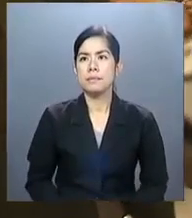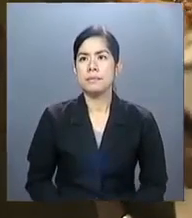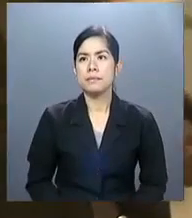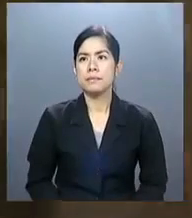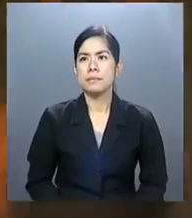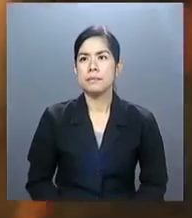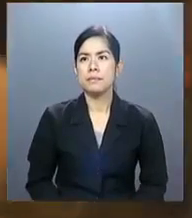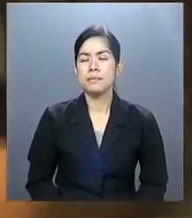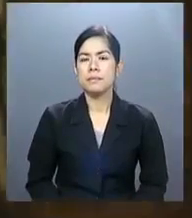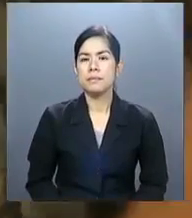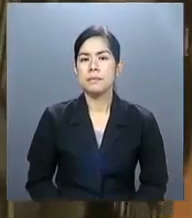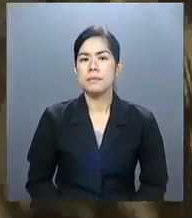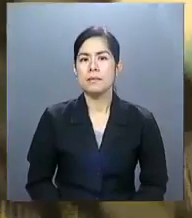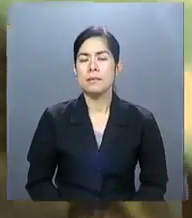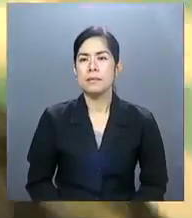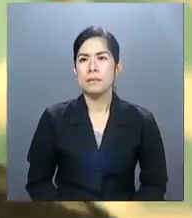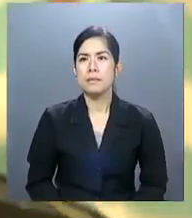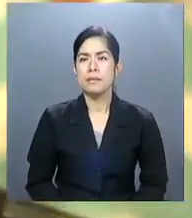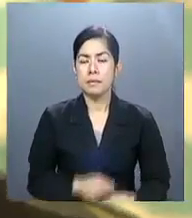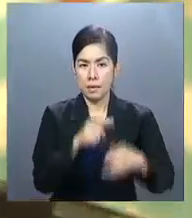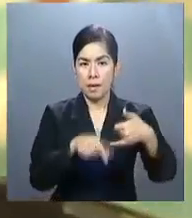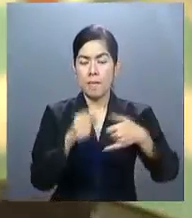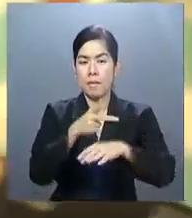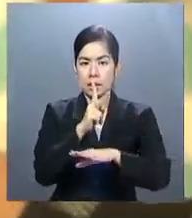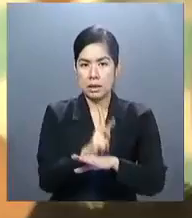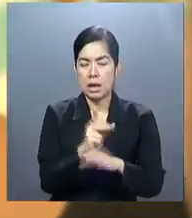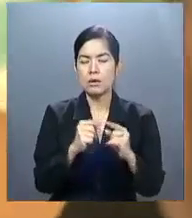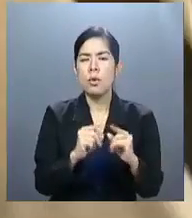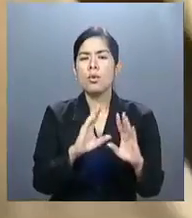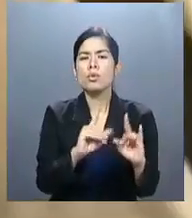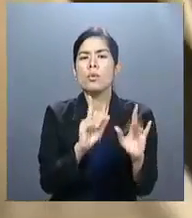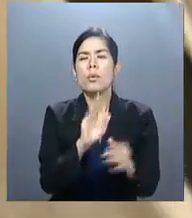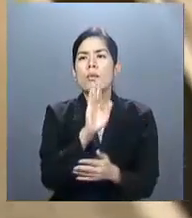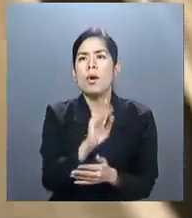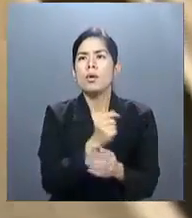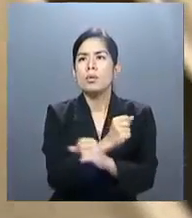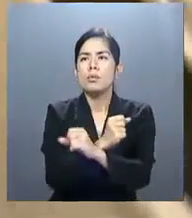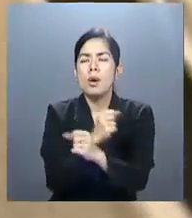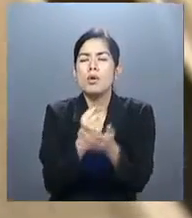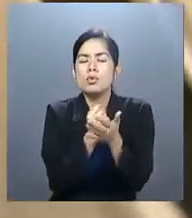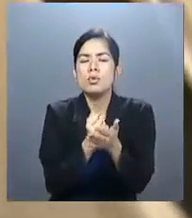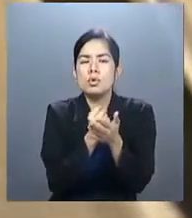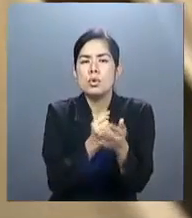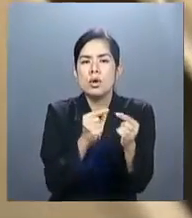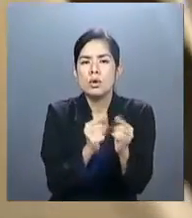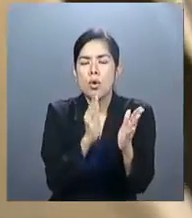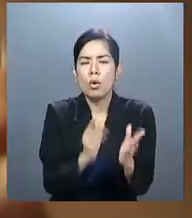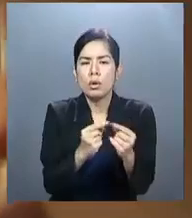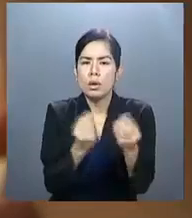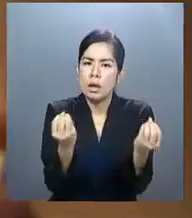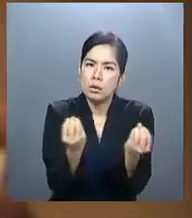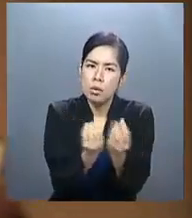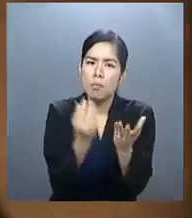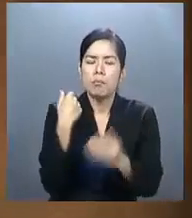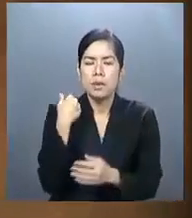นายอัจฉริยะเรืองรัตนพงศ์ประธานชมรมช่วยเหลือเหยื่ออาชญากรรมที่เข้ามาช่วยเหลือผู้เสียหายค่ะเปิดเผยว่าจากการตรวจส